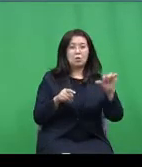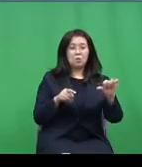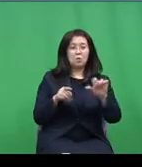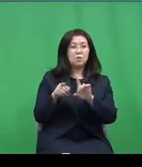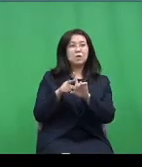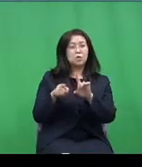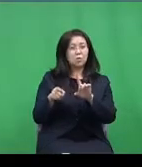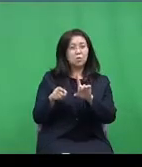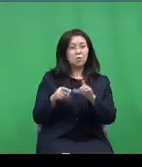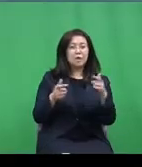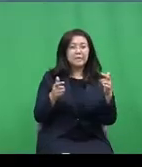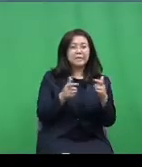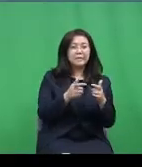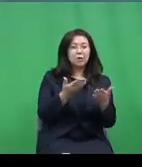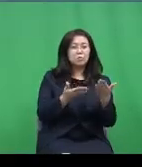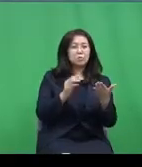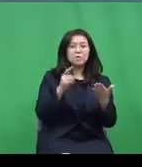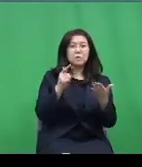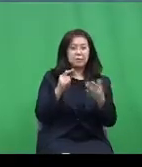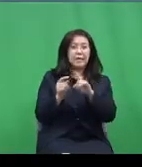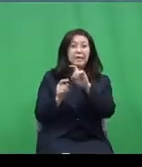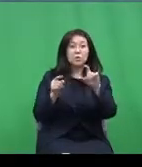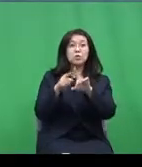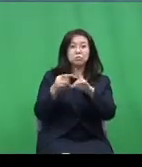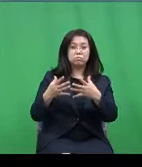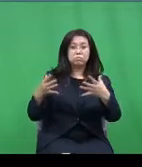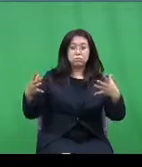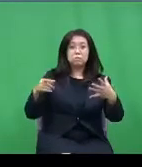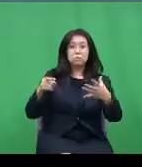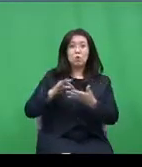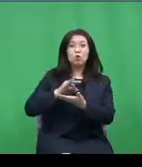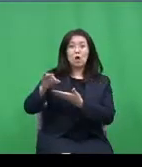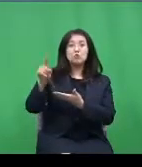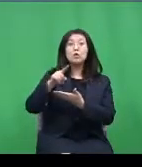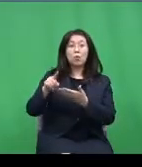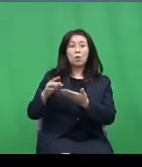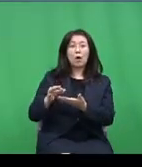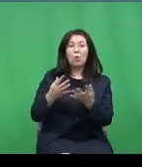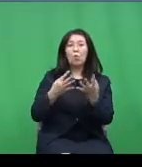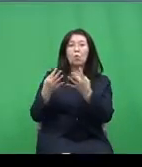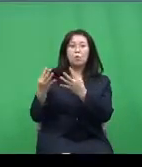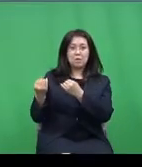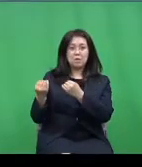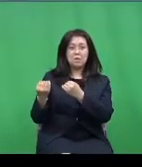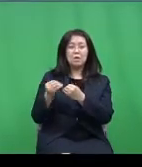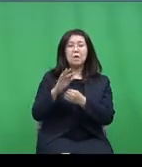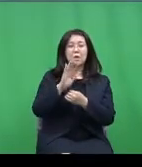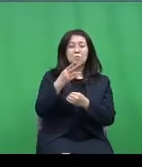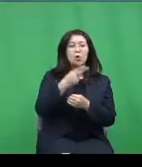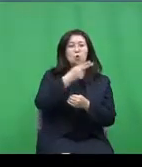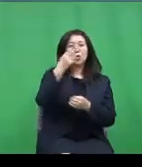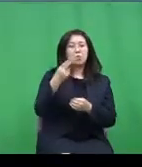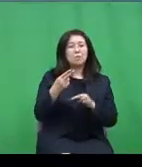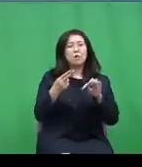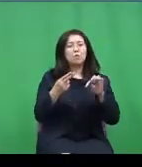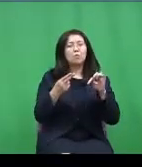5キロだったかな、小さいものよりも10キロぐらいのものを買っていく人が多いと。ただ県内ですと多少料金